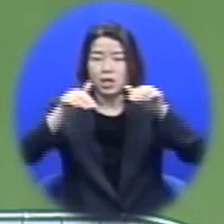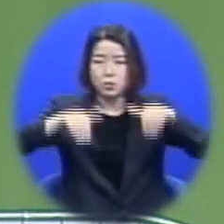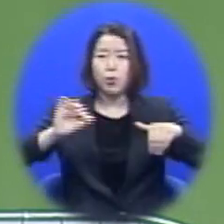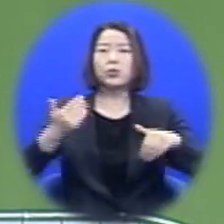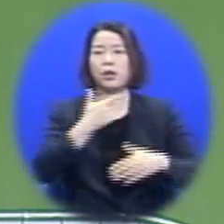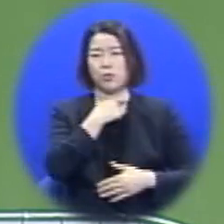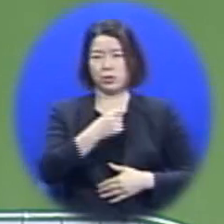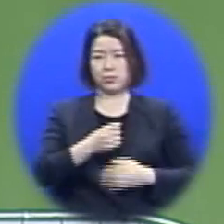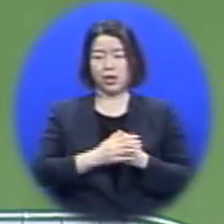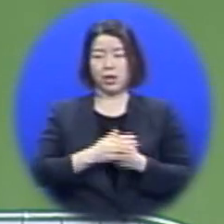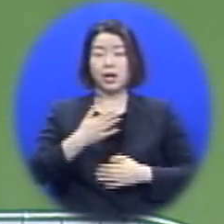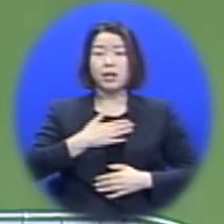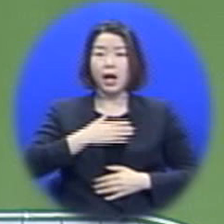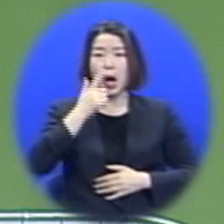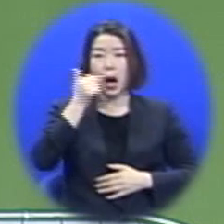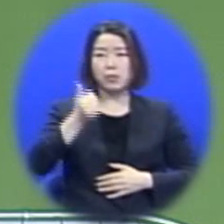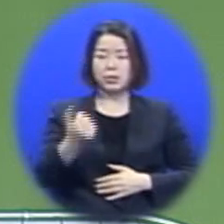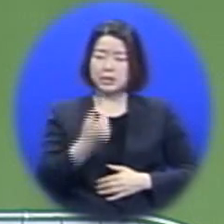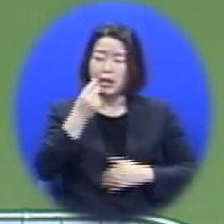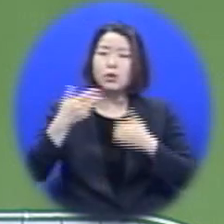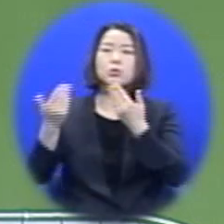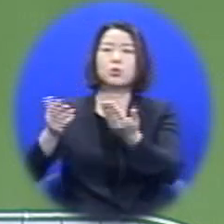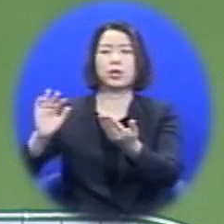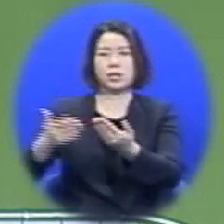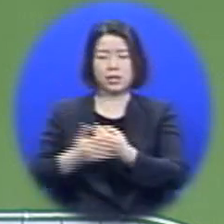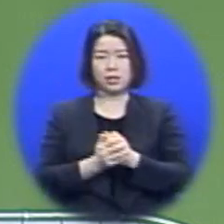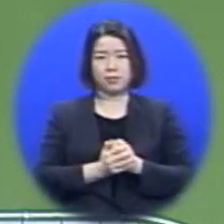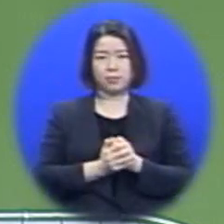우리 아버지는 살려야 된다.